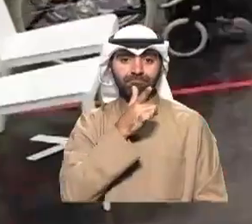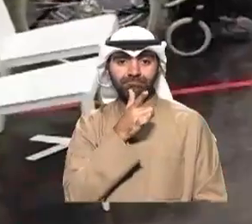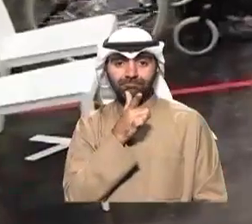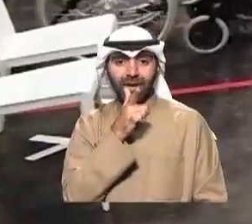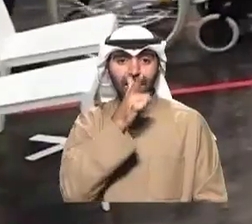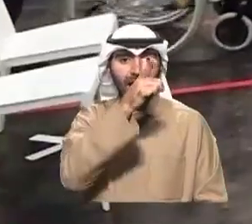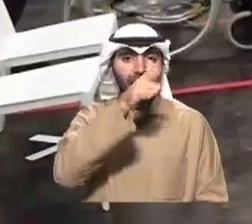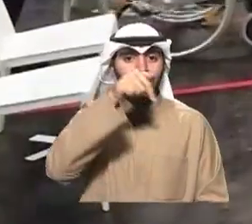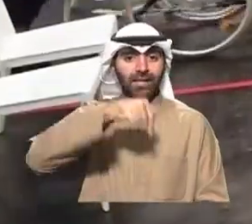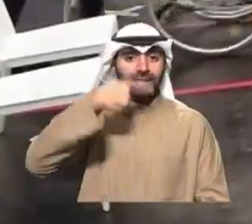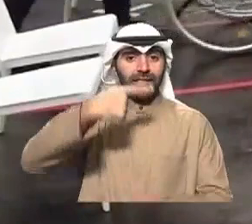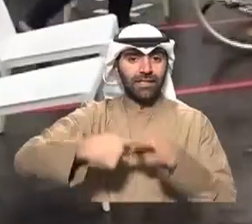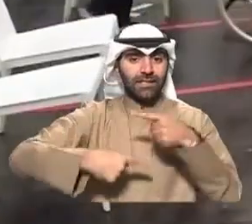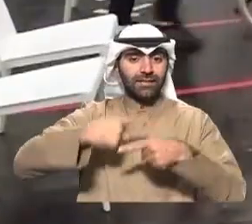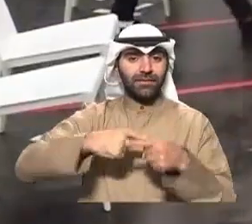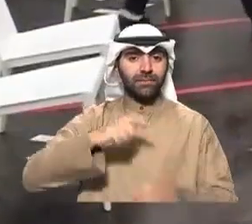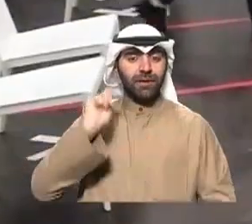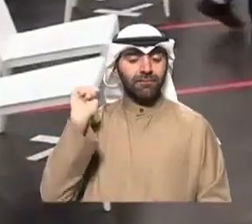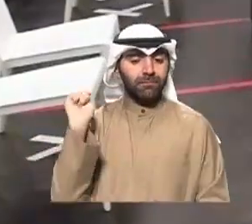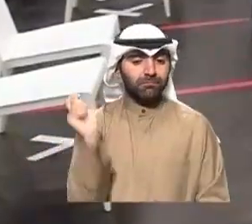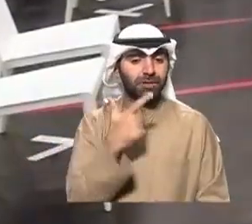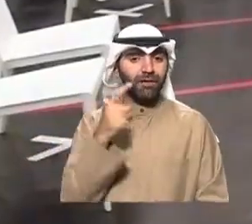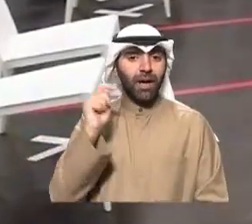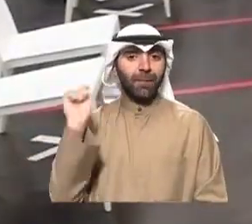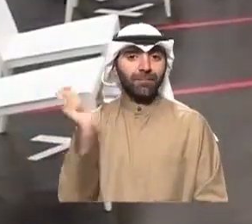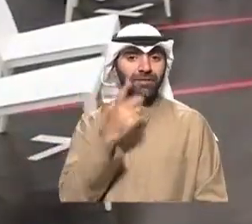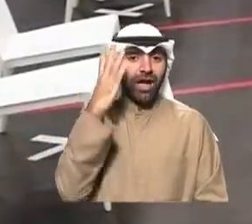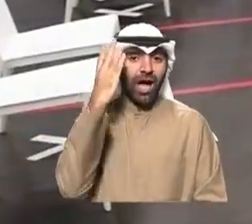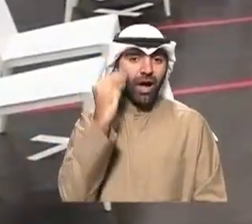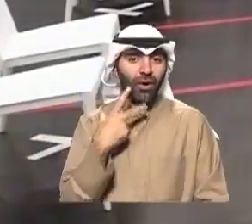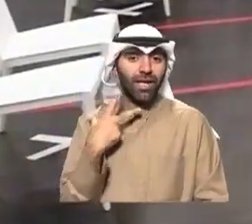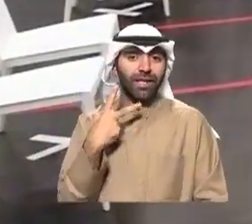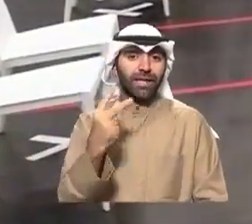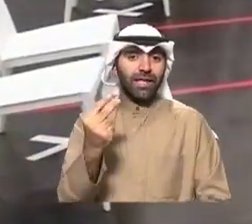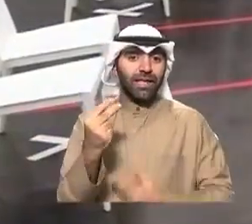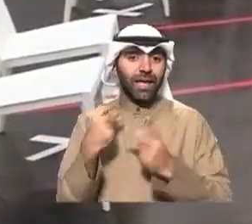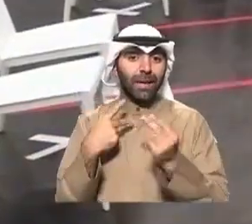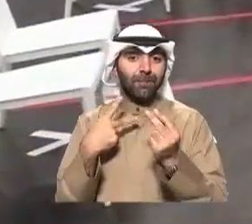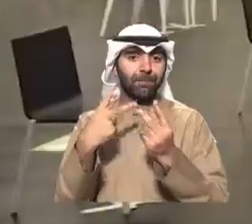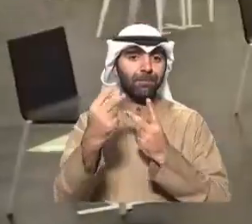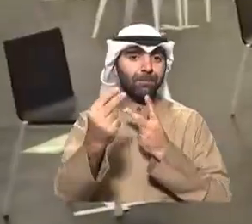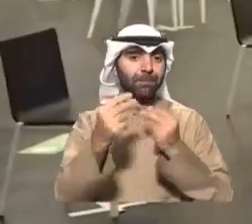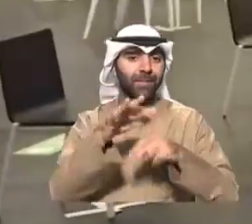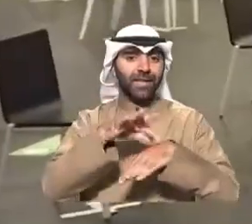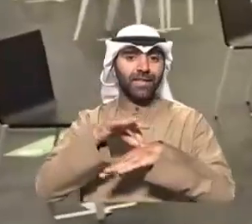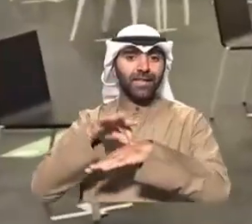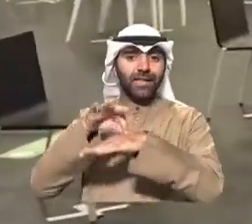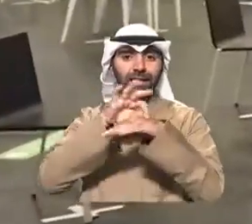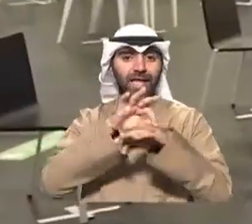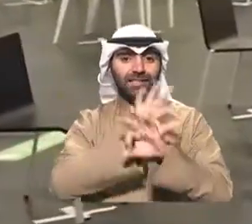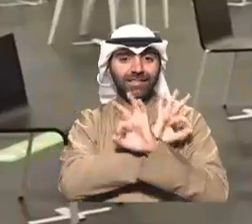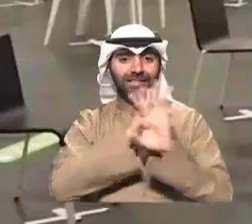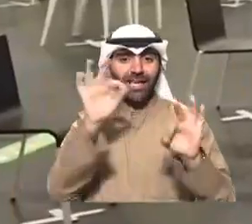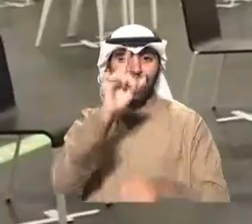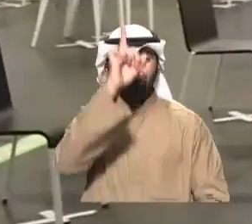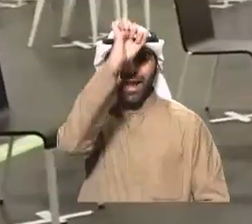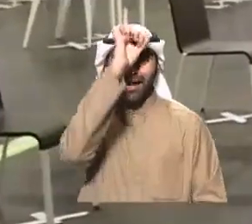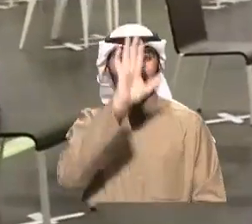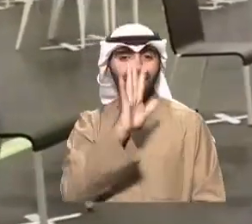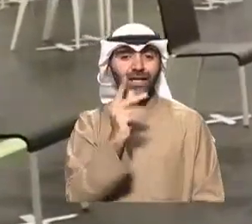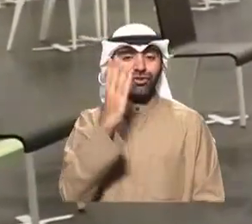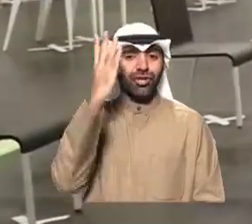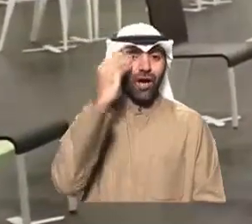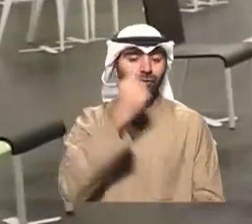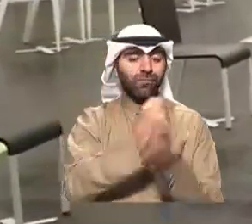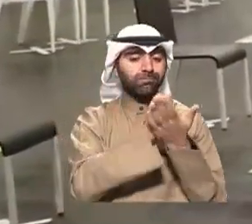لتوزيعه، خاصة وأن الدراسات أظهرت حتى الآن أنه آمن للغاية وفي بعض الحالات أفضل من اللقاحات